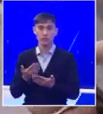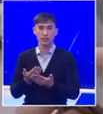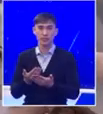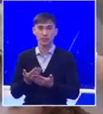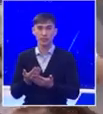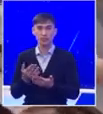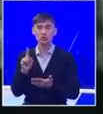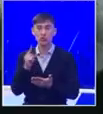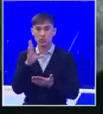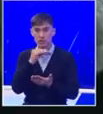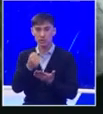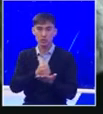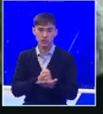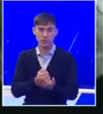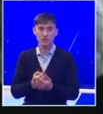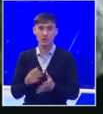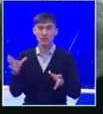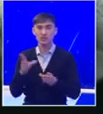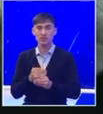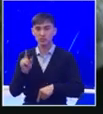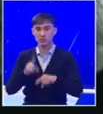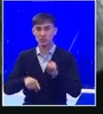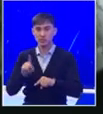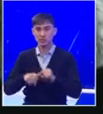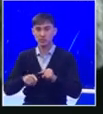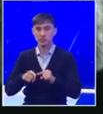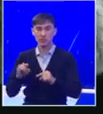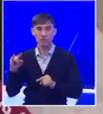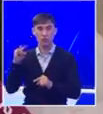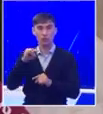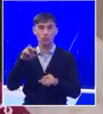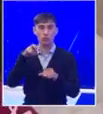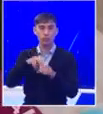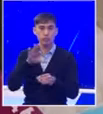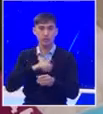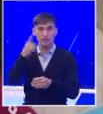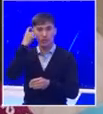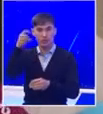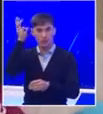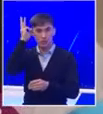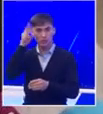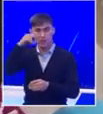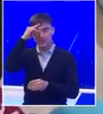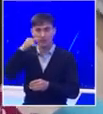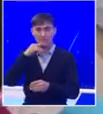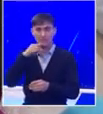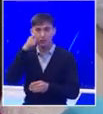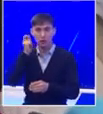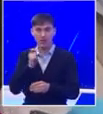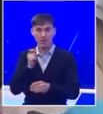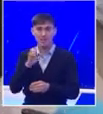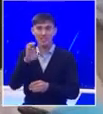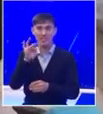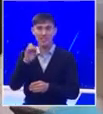Продуктов что смогли запастись. Вместе с нашими соотечественниками на борту был и советник-посланник посольства Казахстана в Украине.